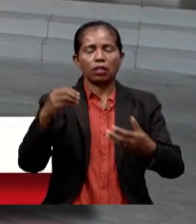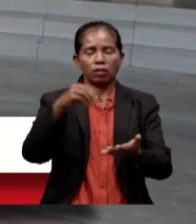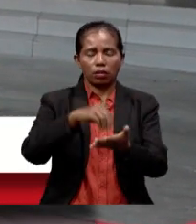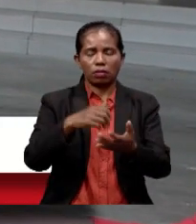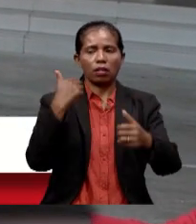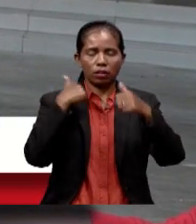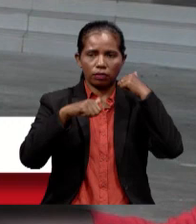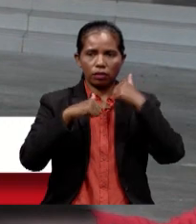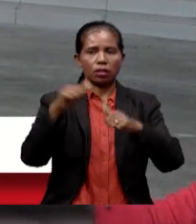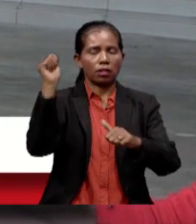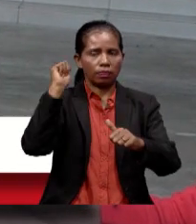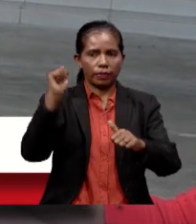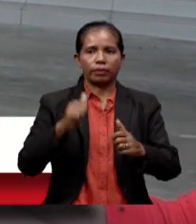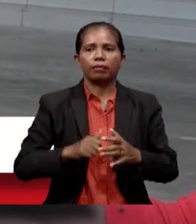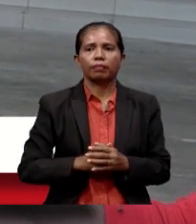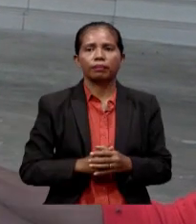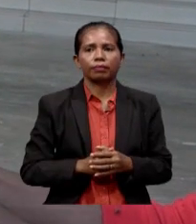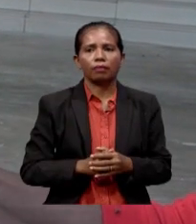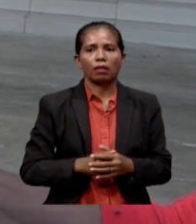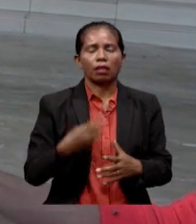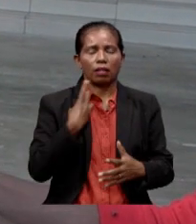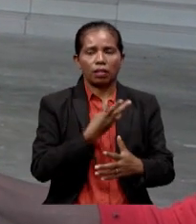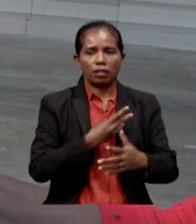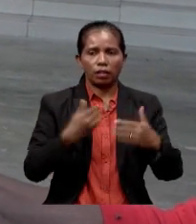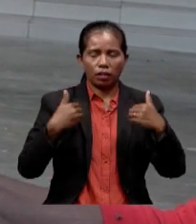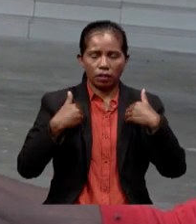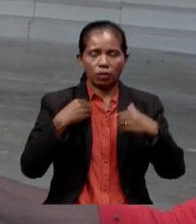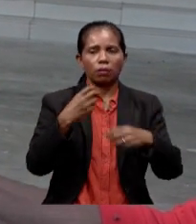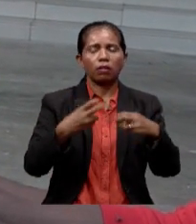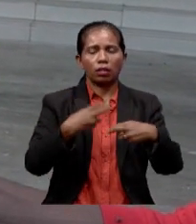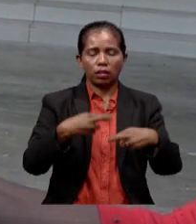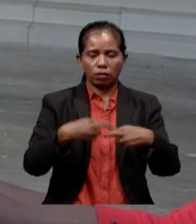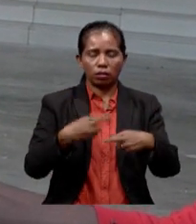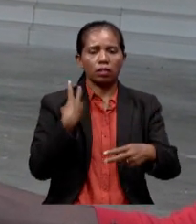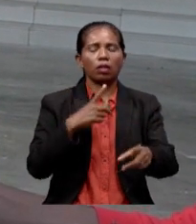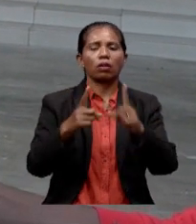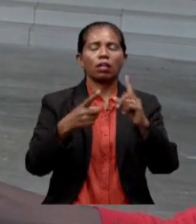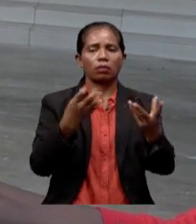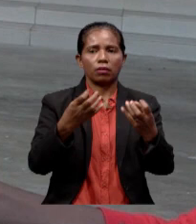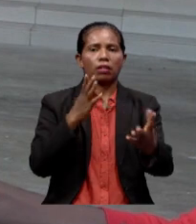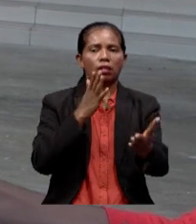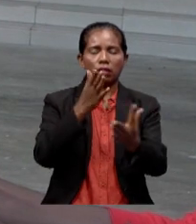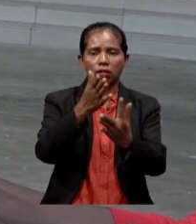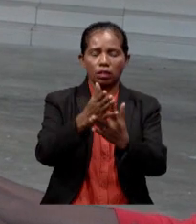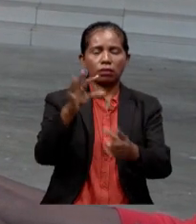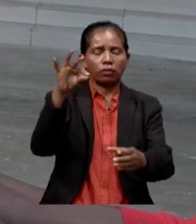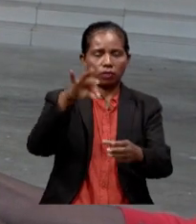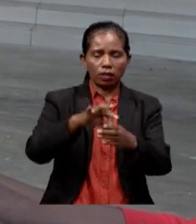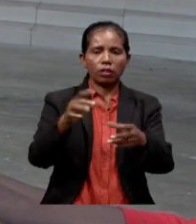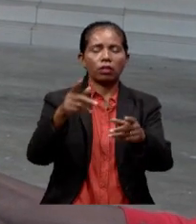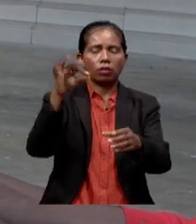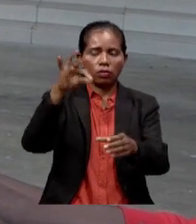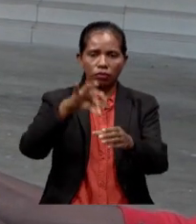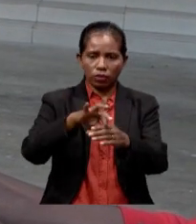și campania de sau ne. Ite e cu nite culia riscu, ite culia bătbara. Acesos pe centru vota sau nemus, dia cala